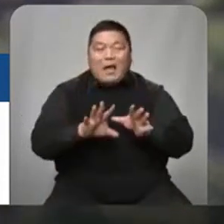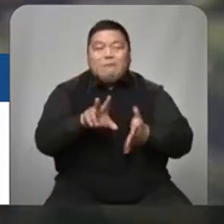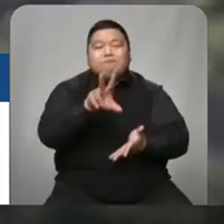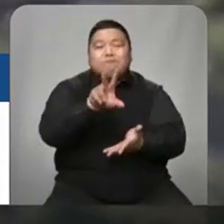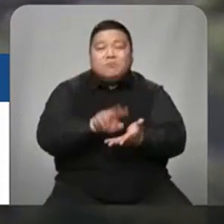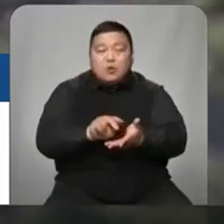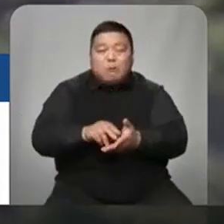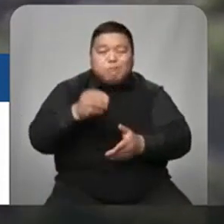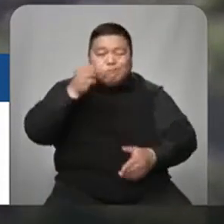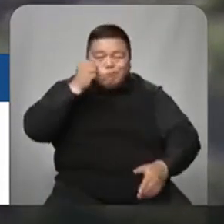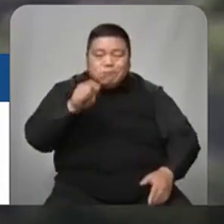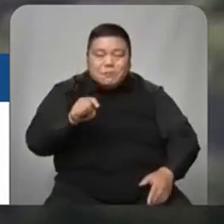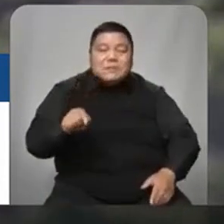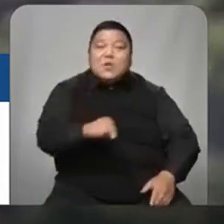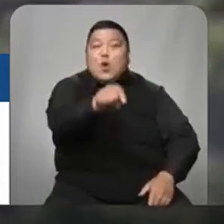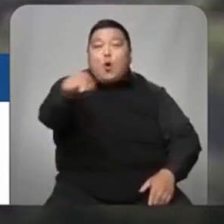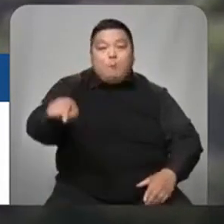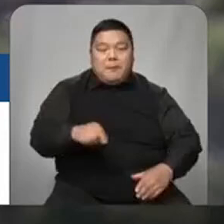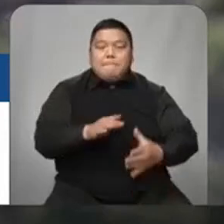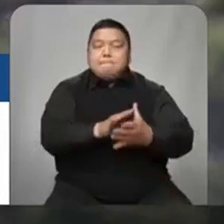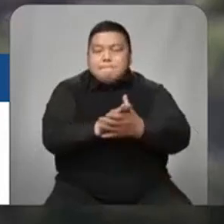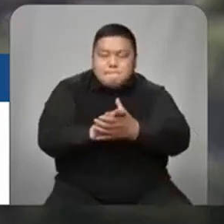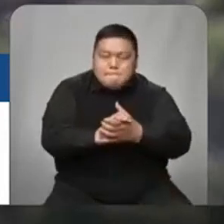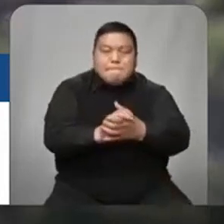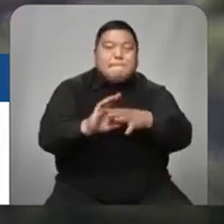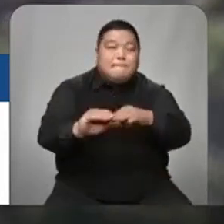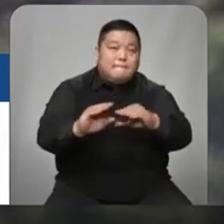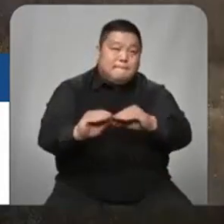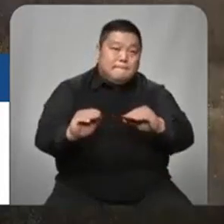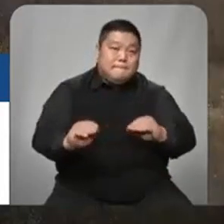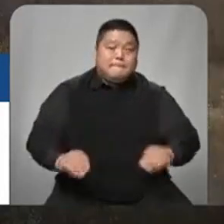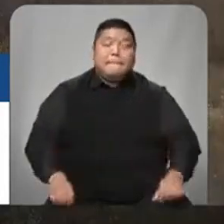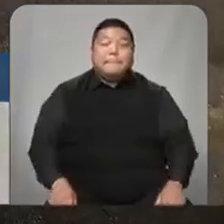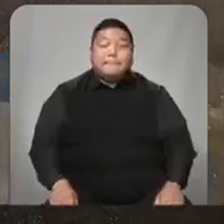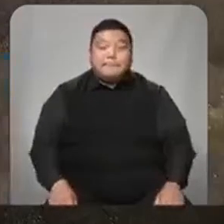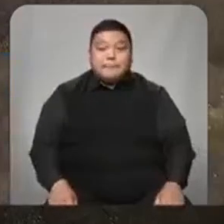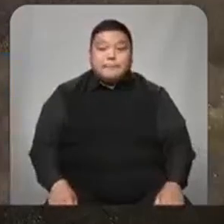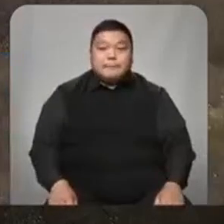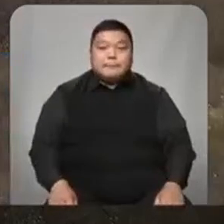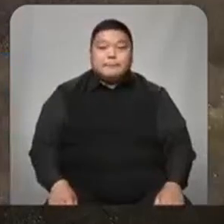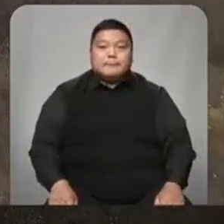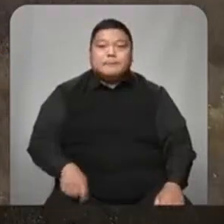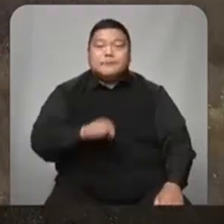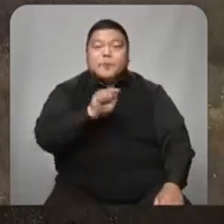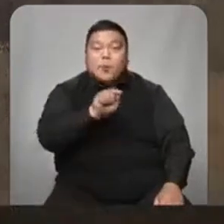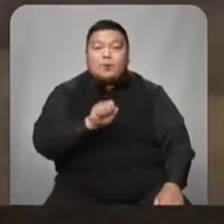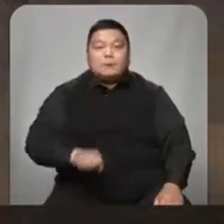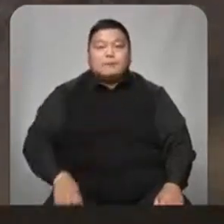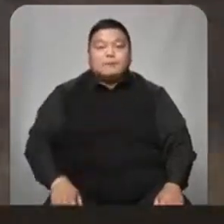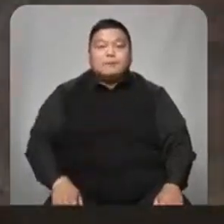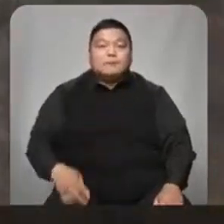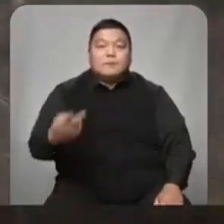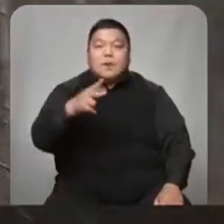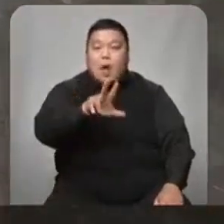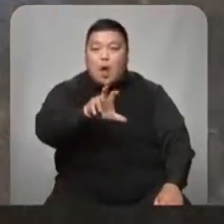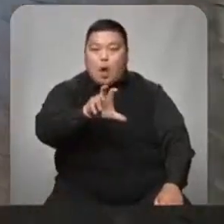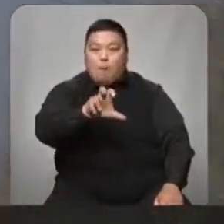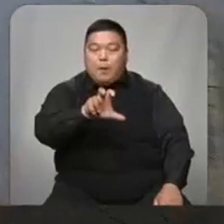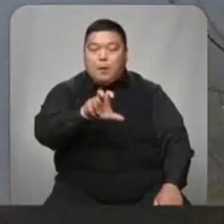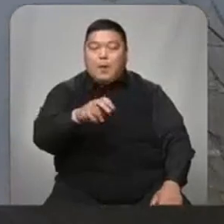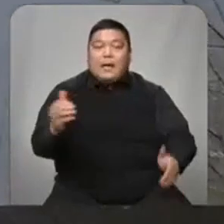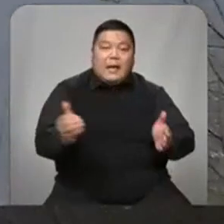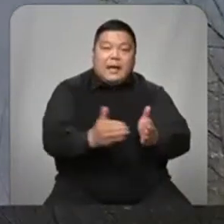계속된 문제들을 이 자리에 계신 여러분이 합심하여 오색 케이블카는 오는 2025년